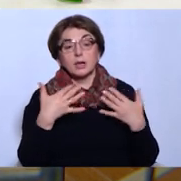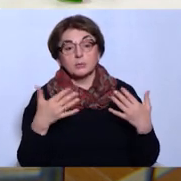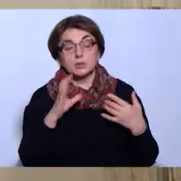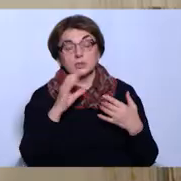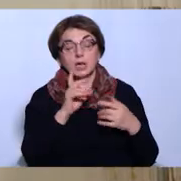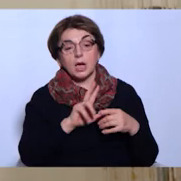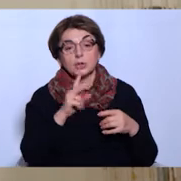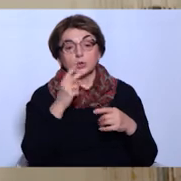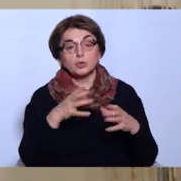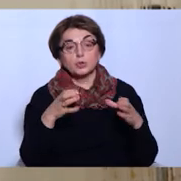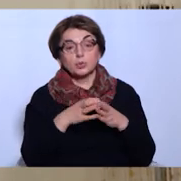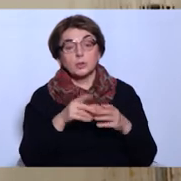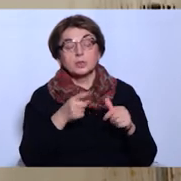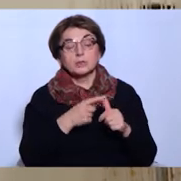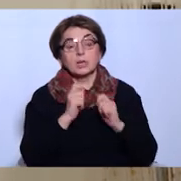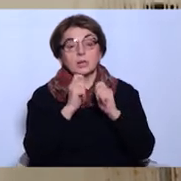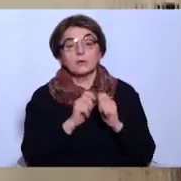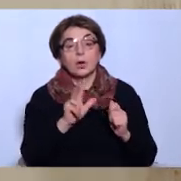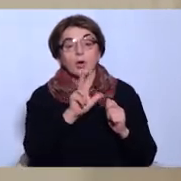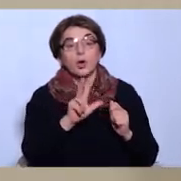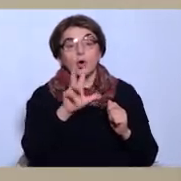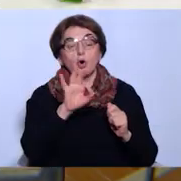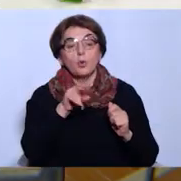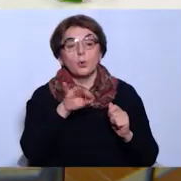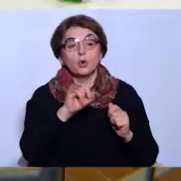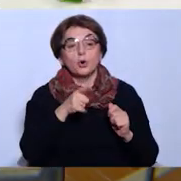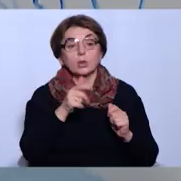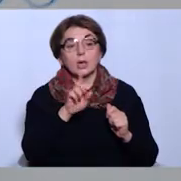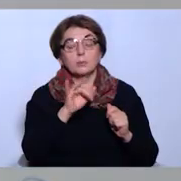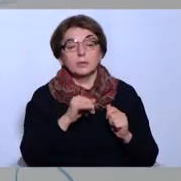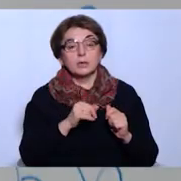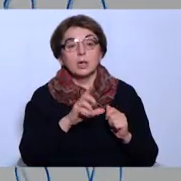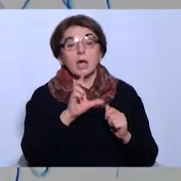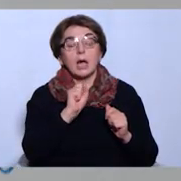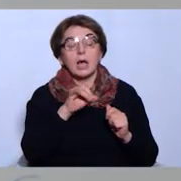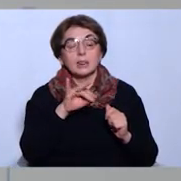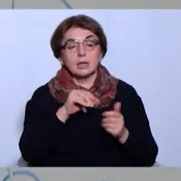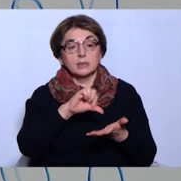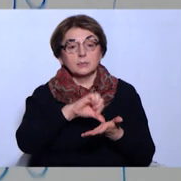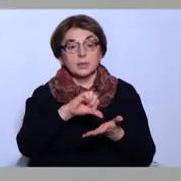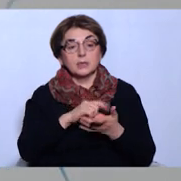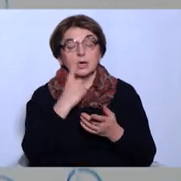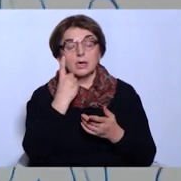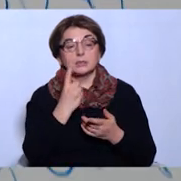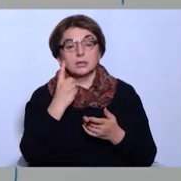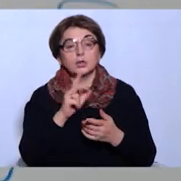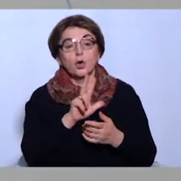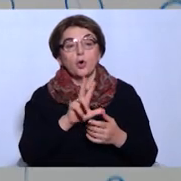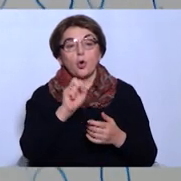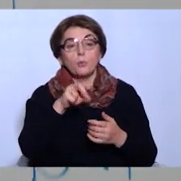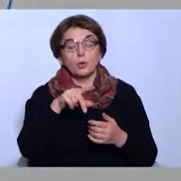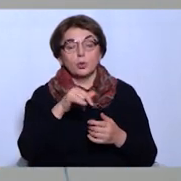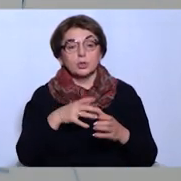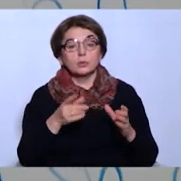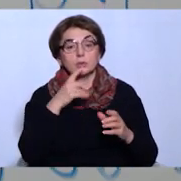CH2 ჯგუფით, ეწოდებათ ჰომოლოგები. ანუ ჩვენ შეგვიძლია თამამად ვთქვათ, რომ ალკანები წარმოადგენენ ერთ-ერთ ჰომოლოგიურ კლასს. ანუ